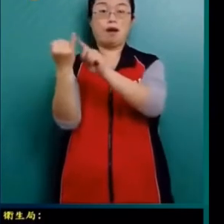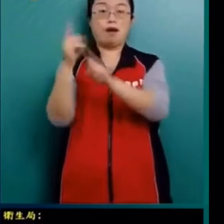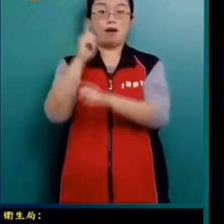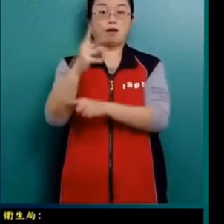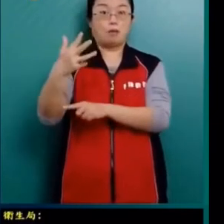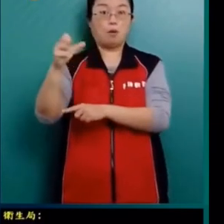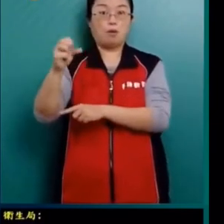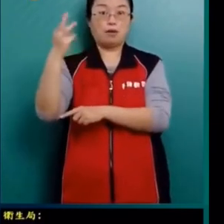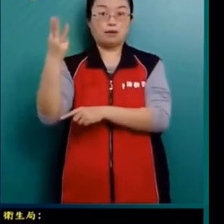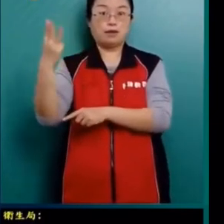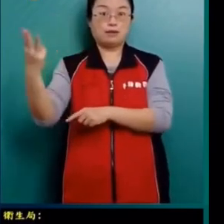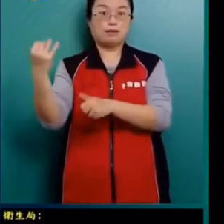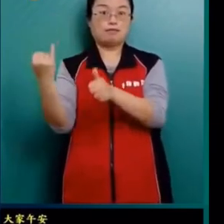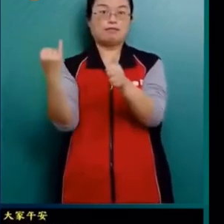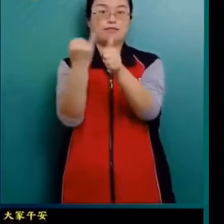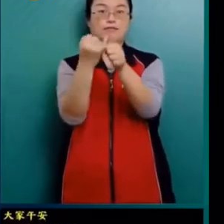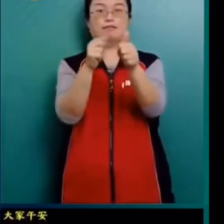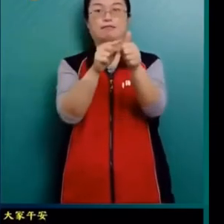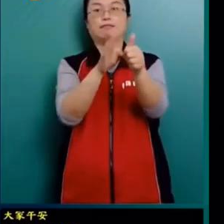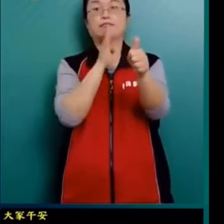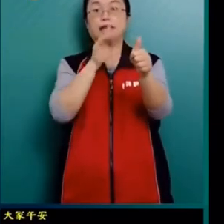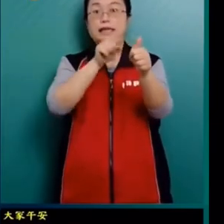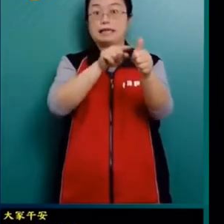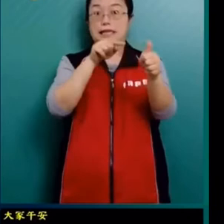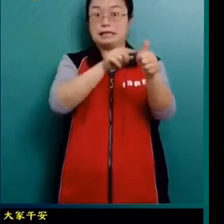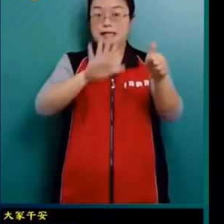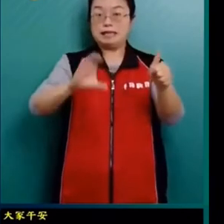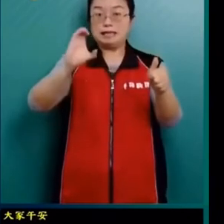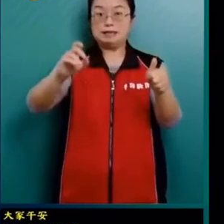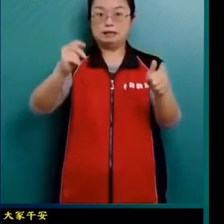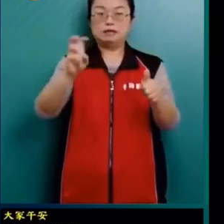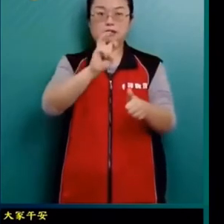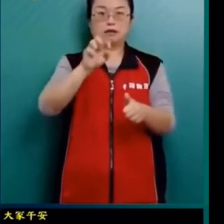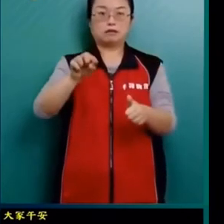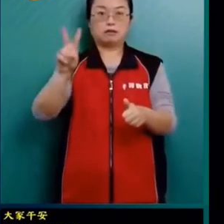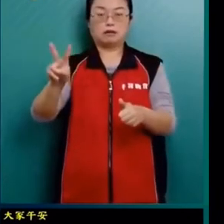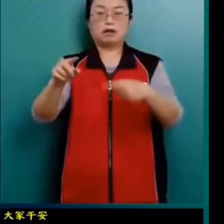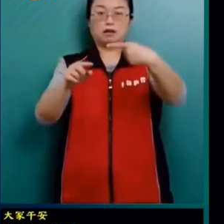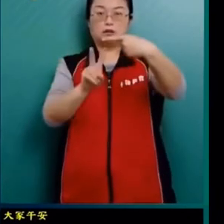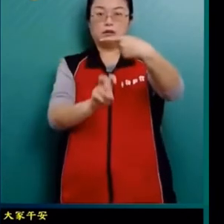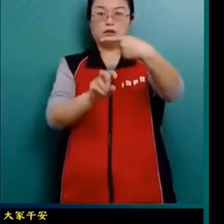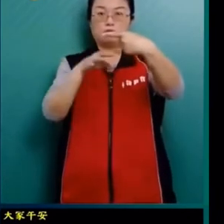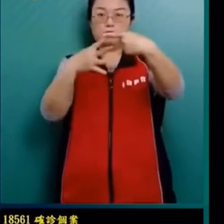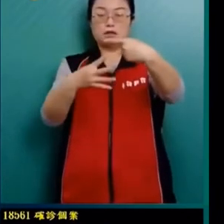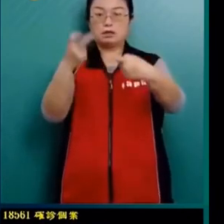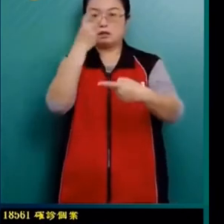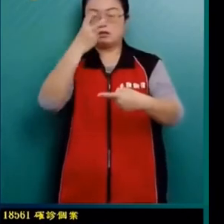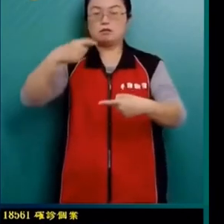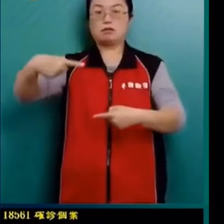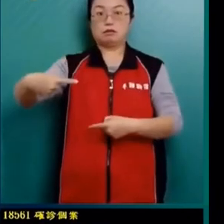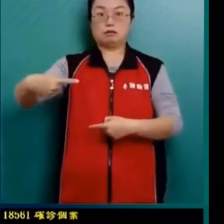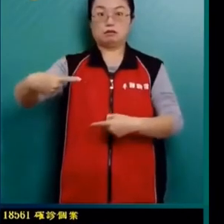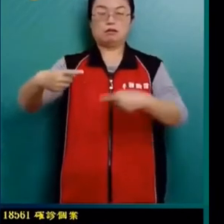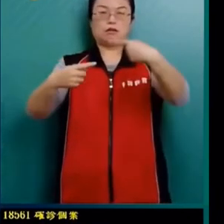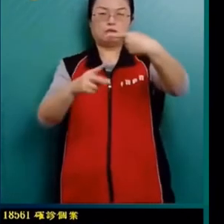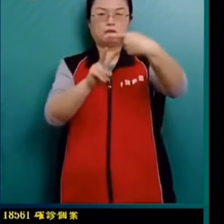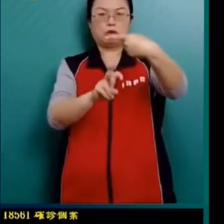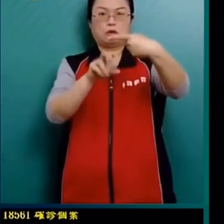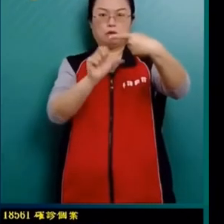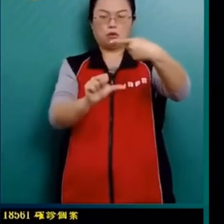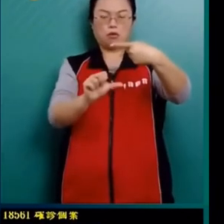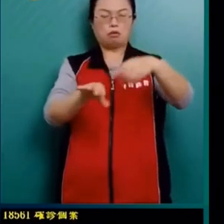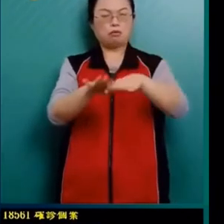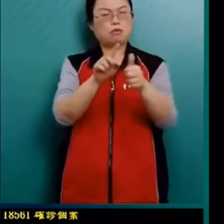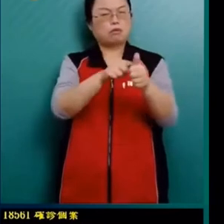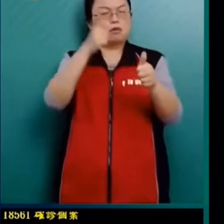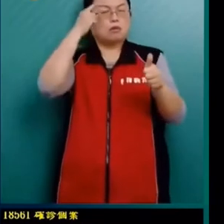哈。那他本身现在 CT 值是30.2，1月24号抗原快筛阴性，1月25号出现喉